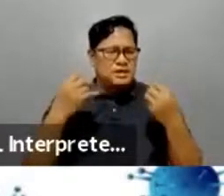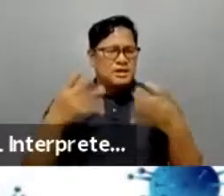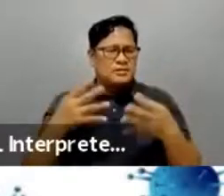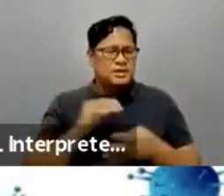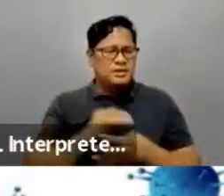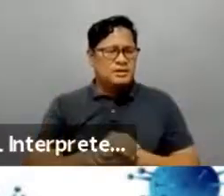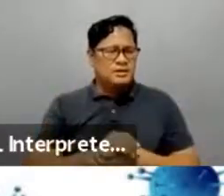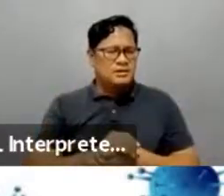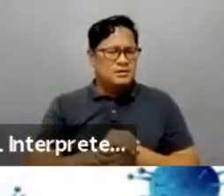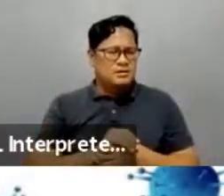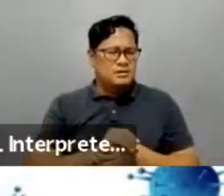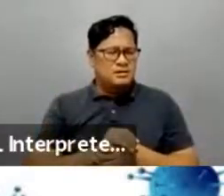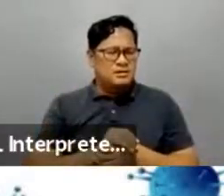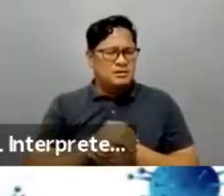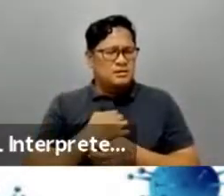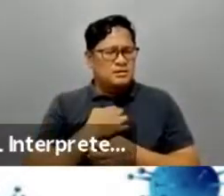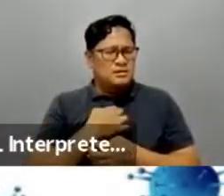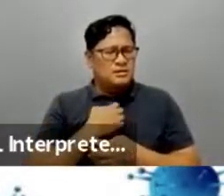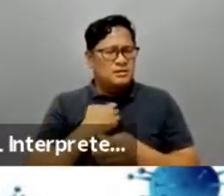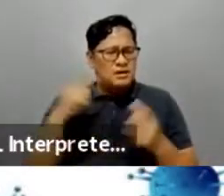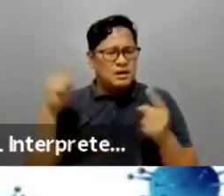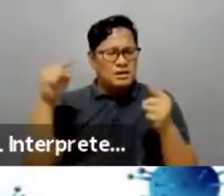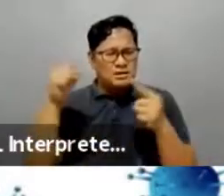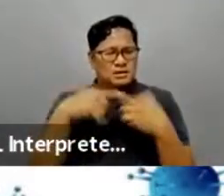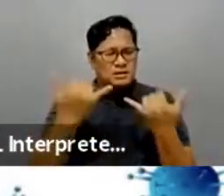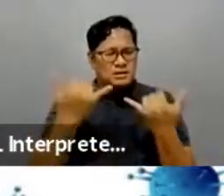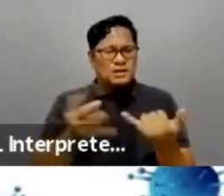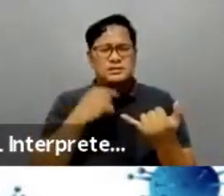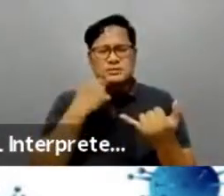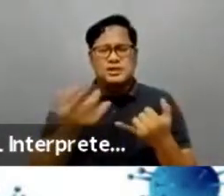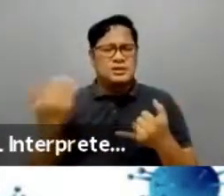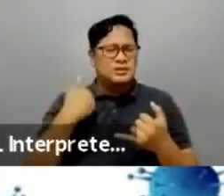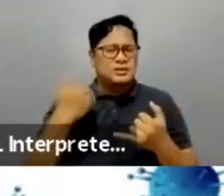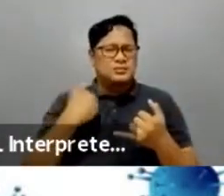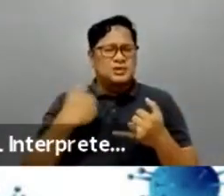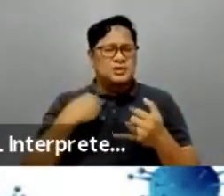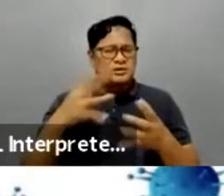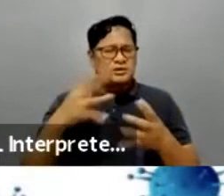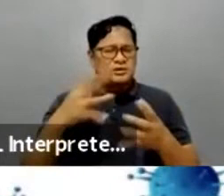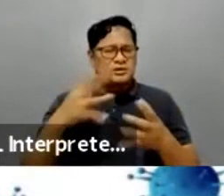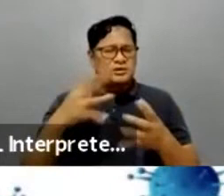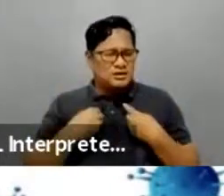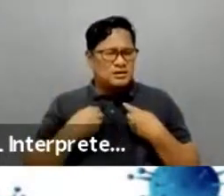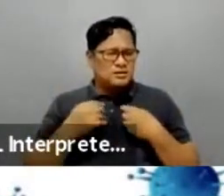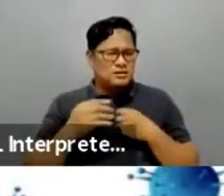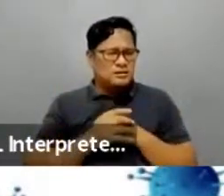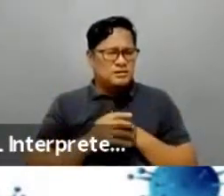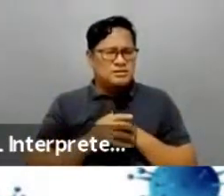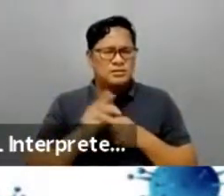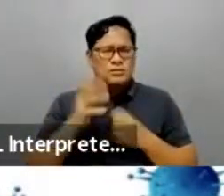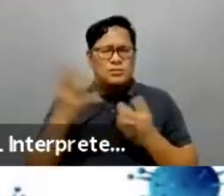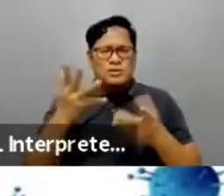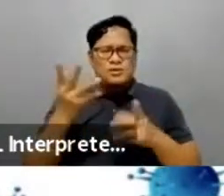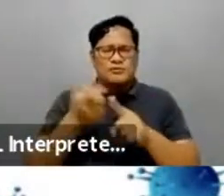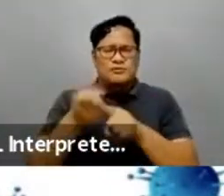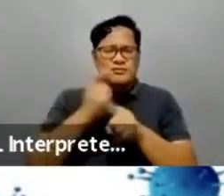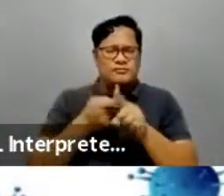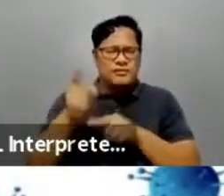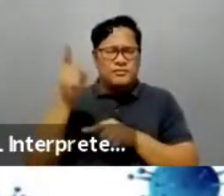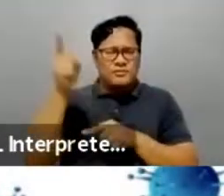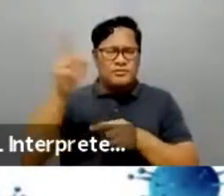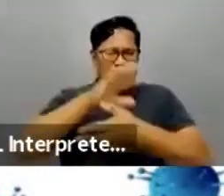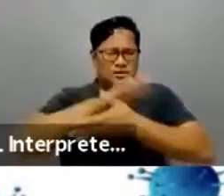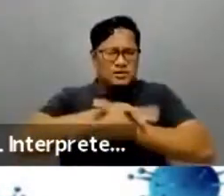maririnig tayo na hanggang ngayon ay hindi pa nila natatanggap yung ayuda na galing dun sa Bayanihan